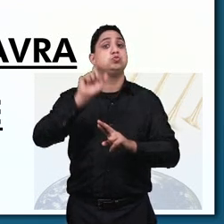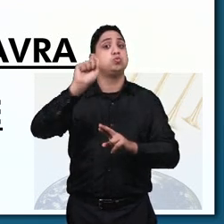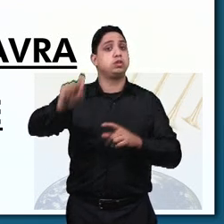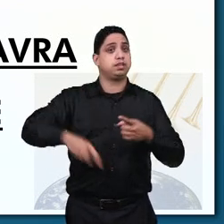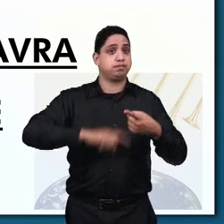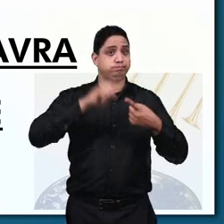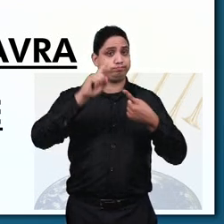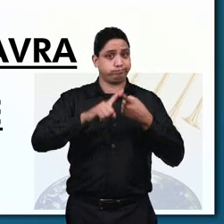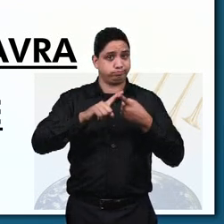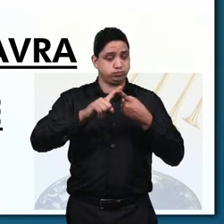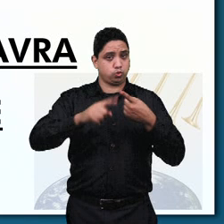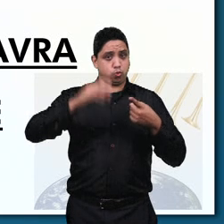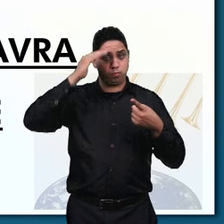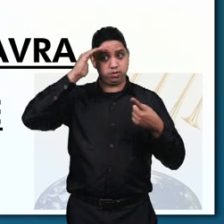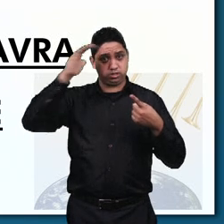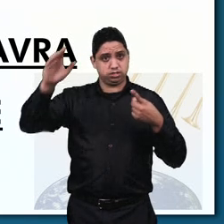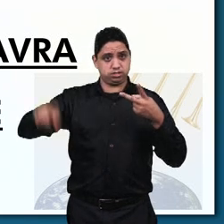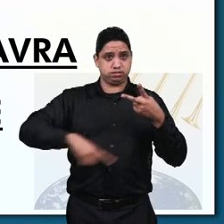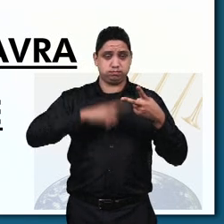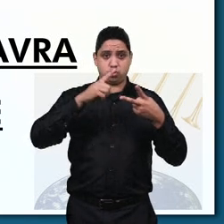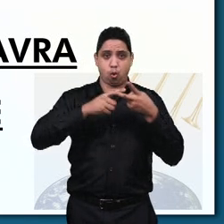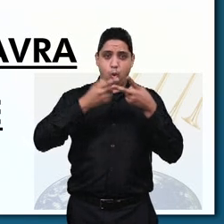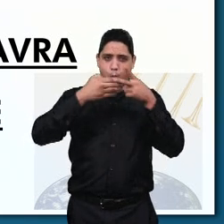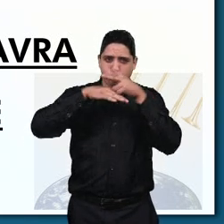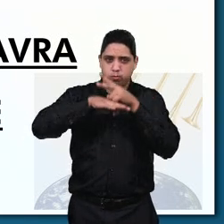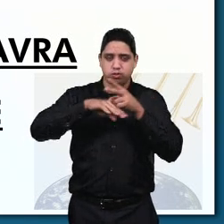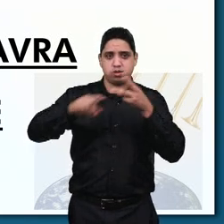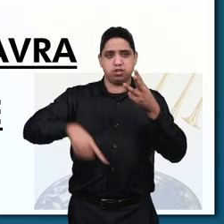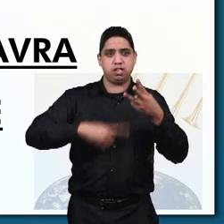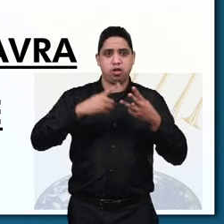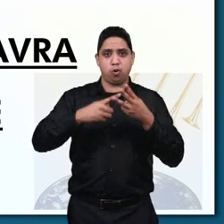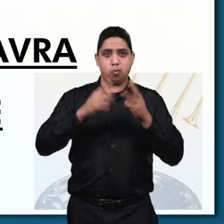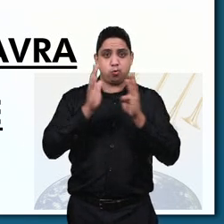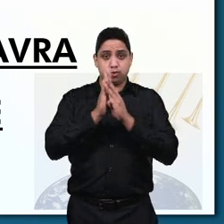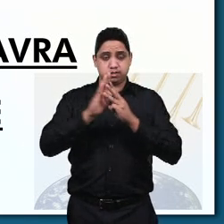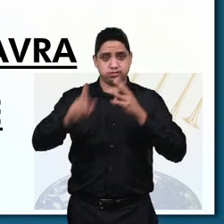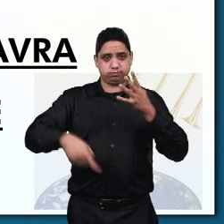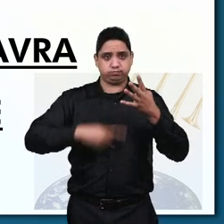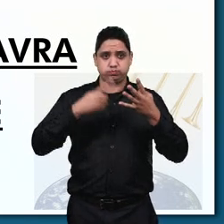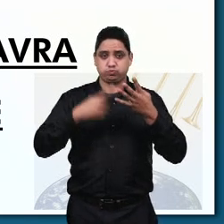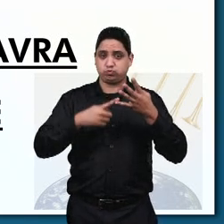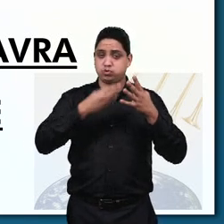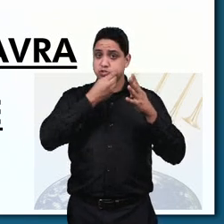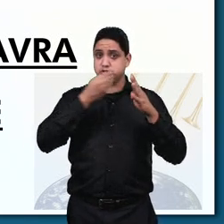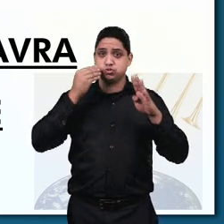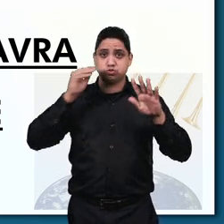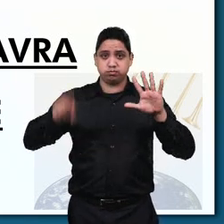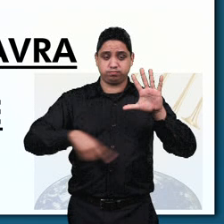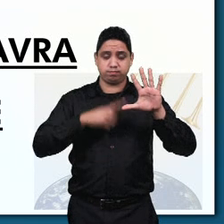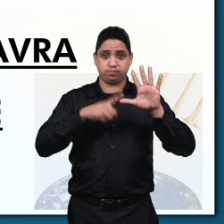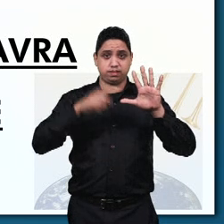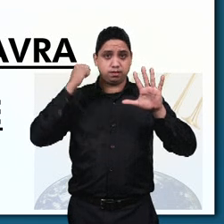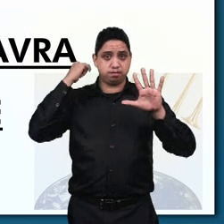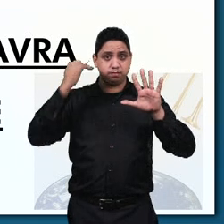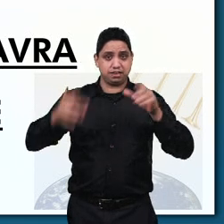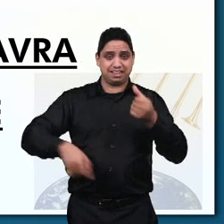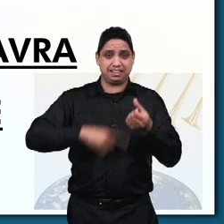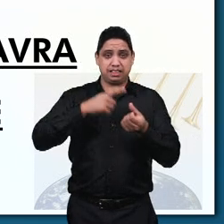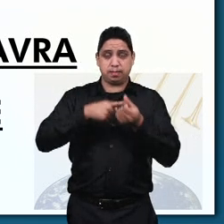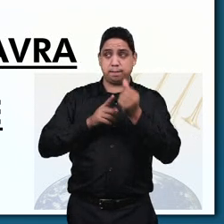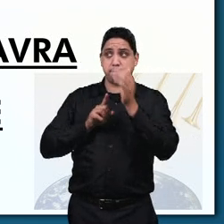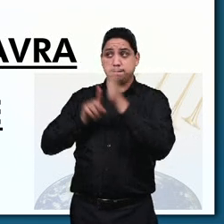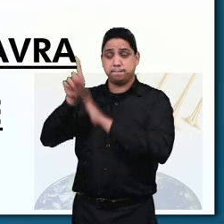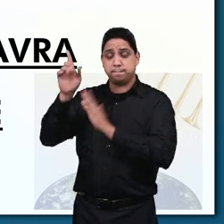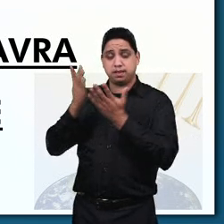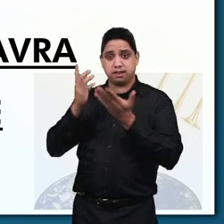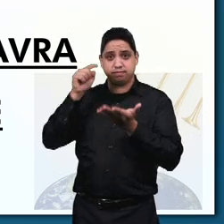à humilité, à la prière, au jeûne, à la prière à l'aube, à la consultation à la parole,